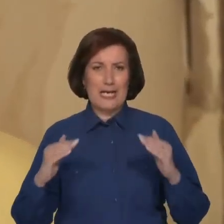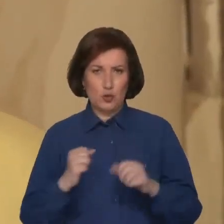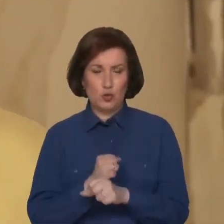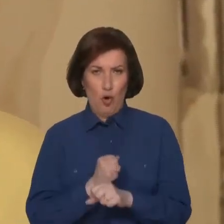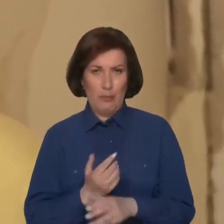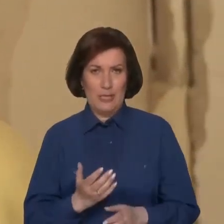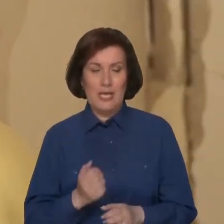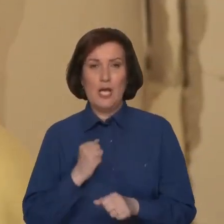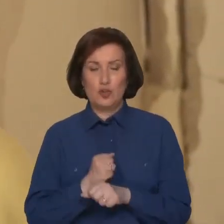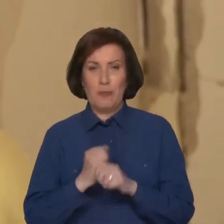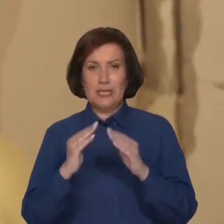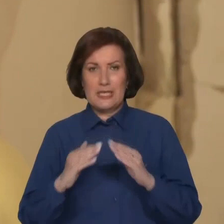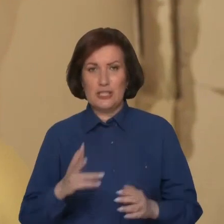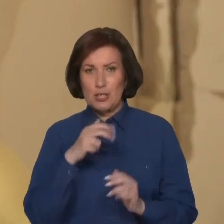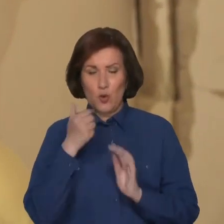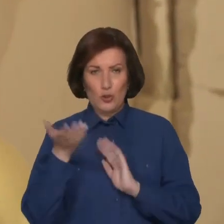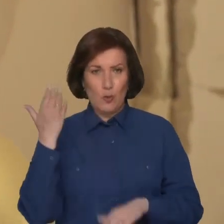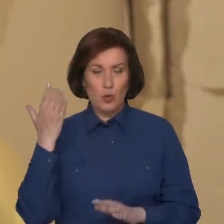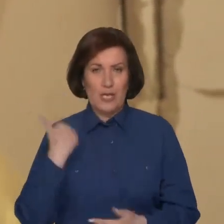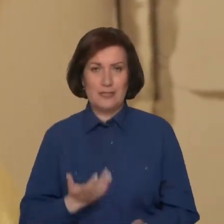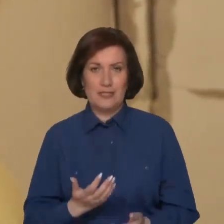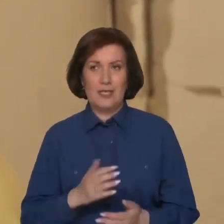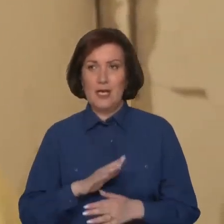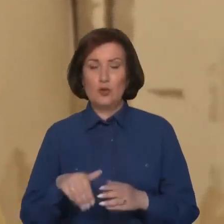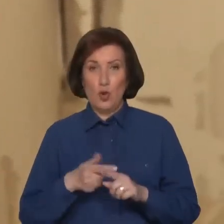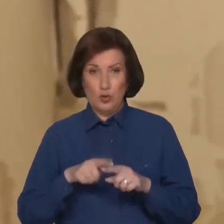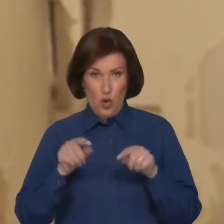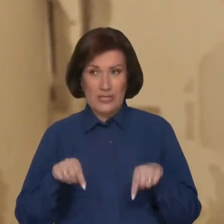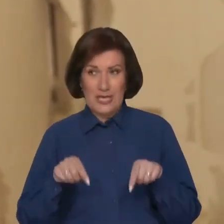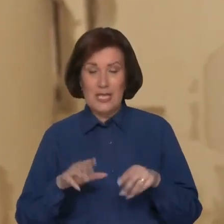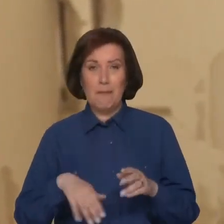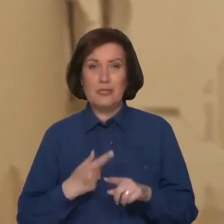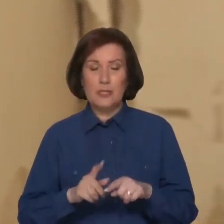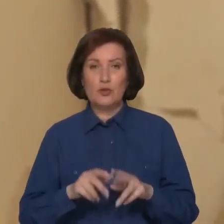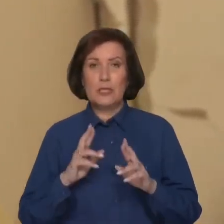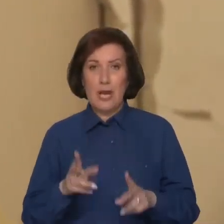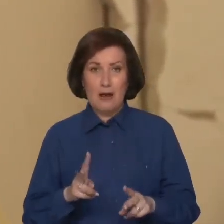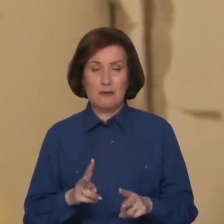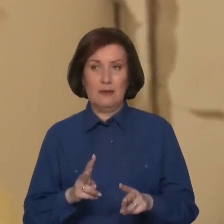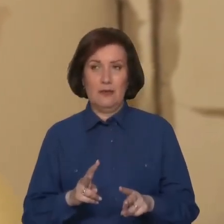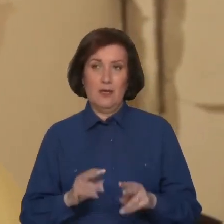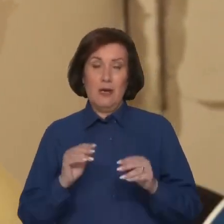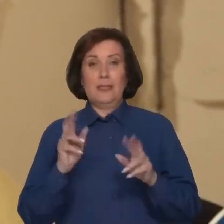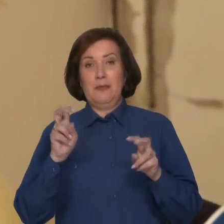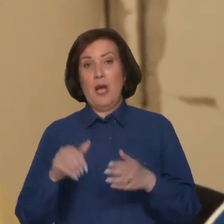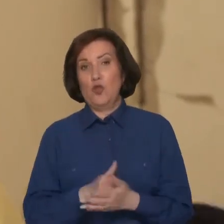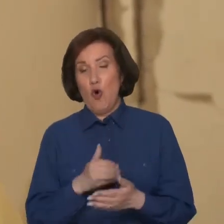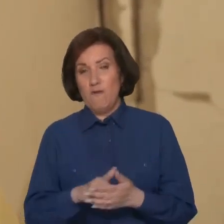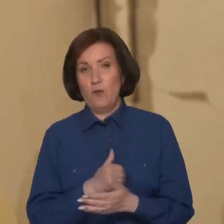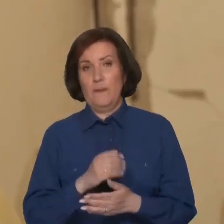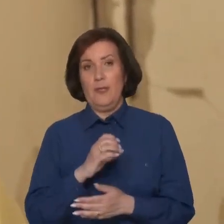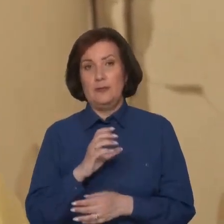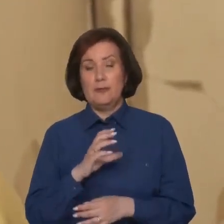зробили. Зробили кришу 3 роки тому назад. Вона до цього текла, а після того, як поставили типа нову, але